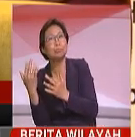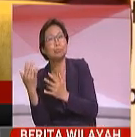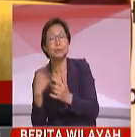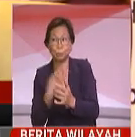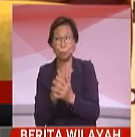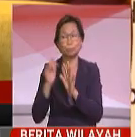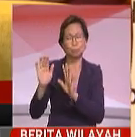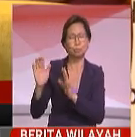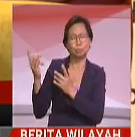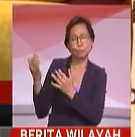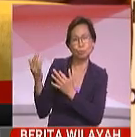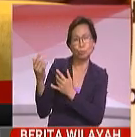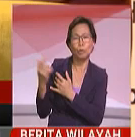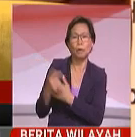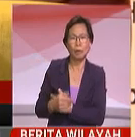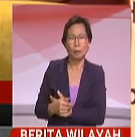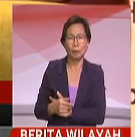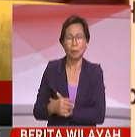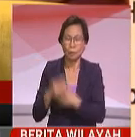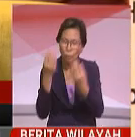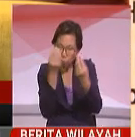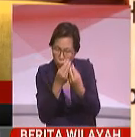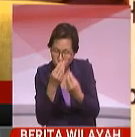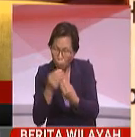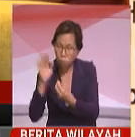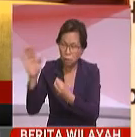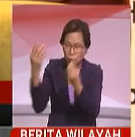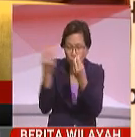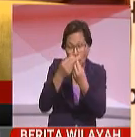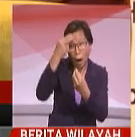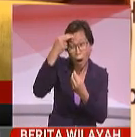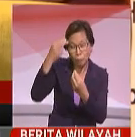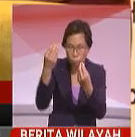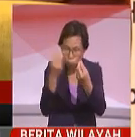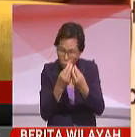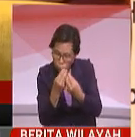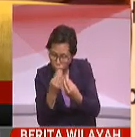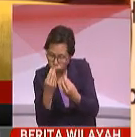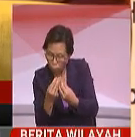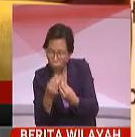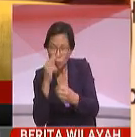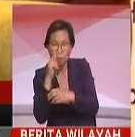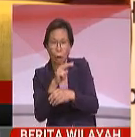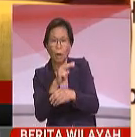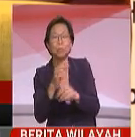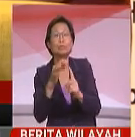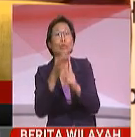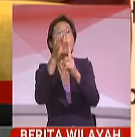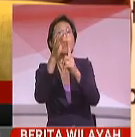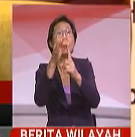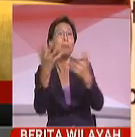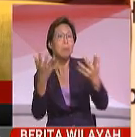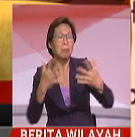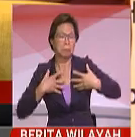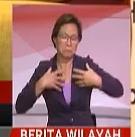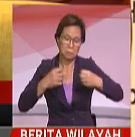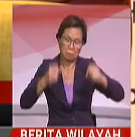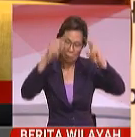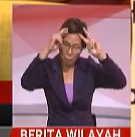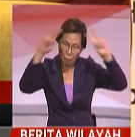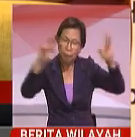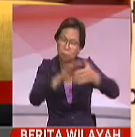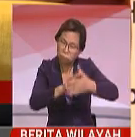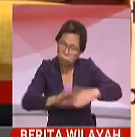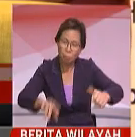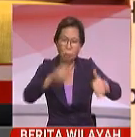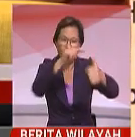tunggu mereka mengambil perkiraan yang amat banyak melihat dari segi terutamanya kesihatan, keamanan,